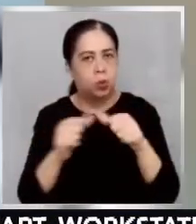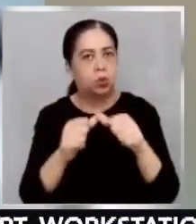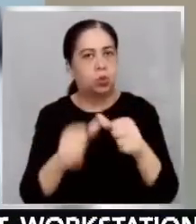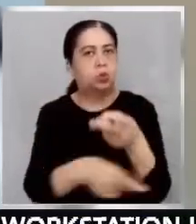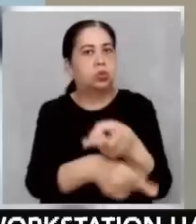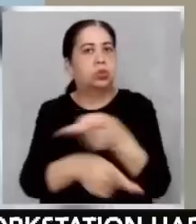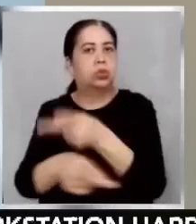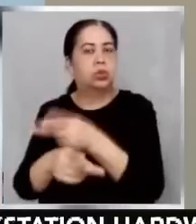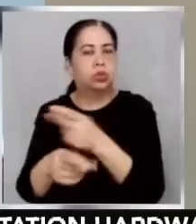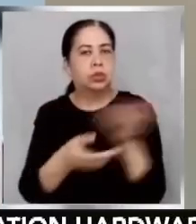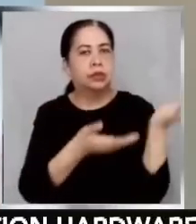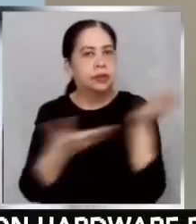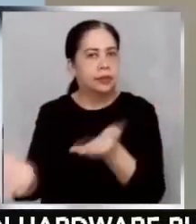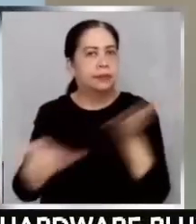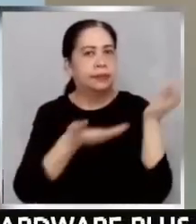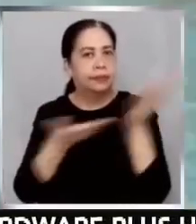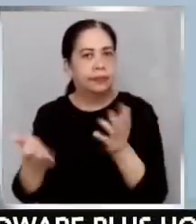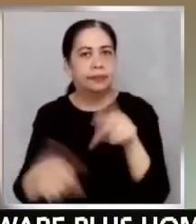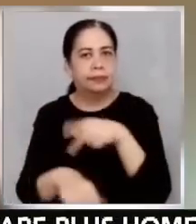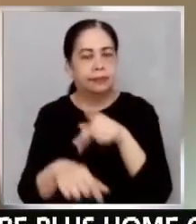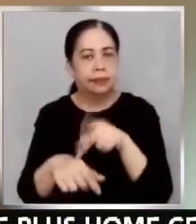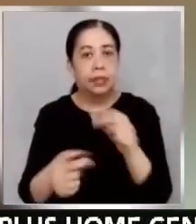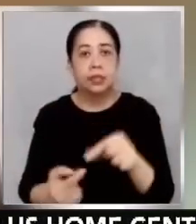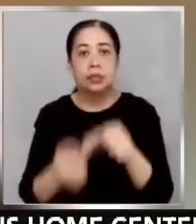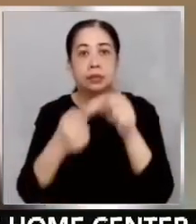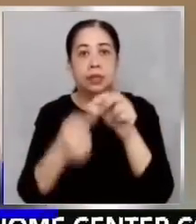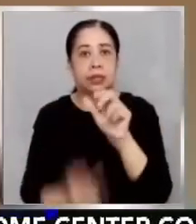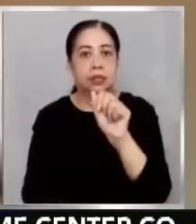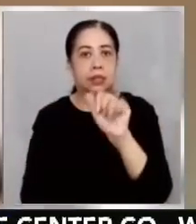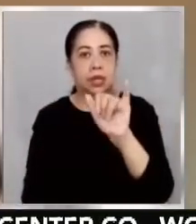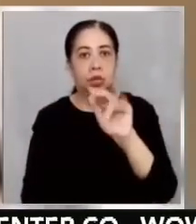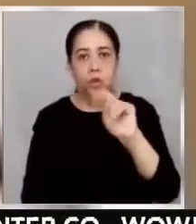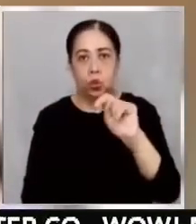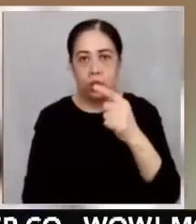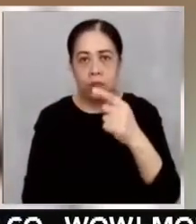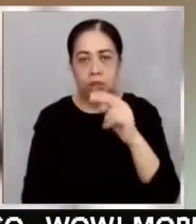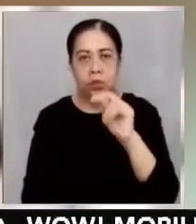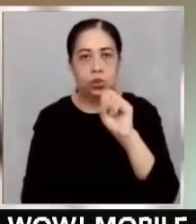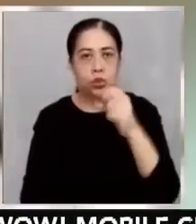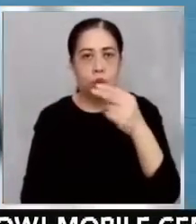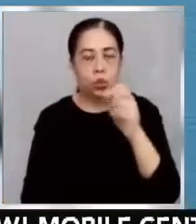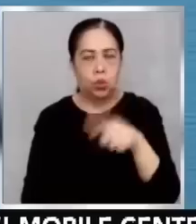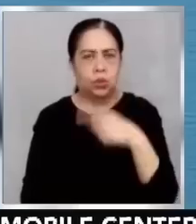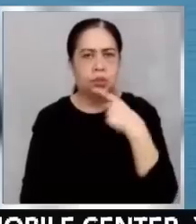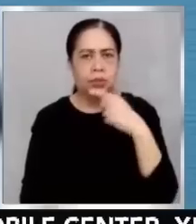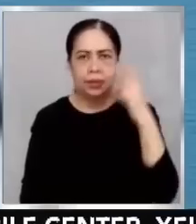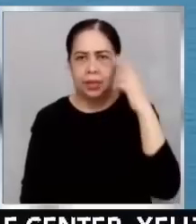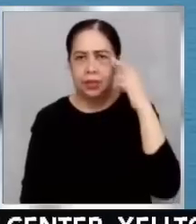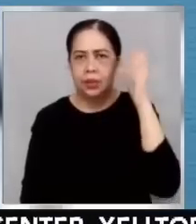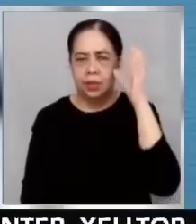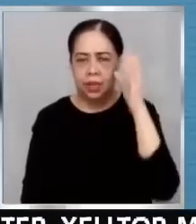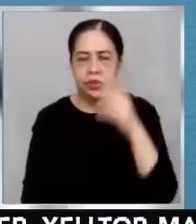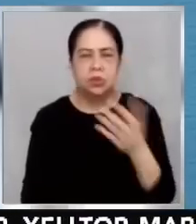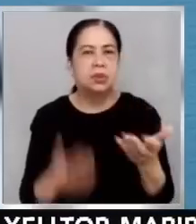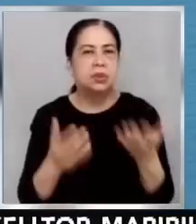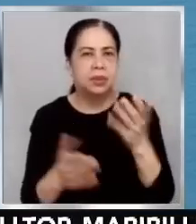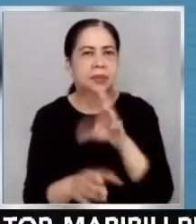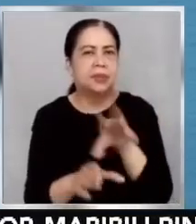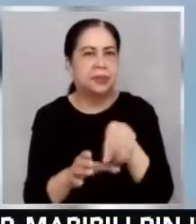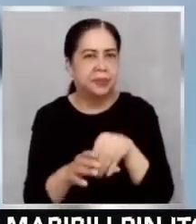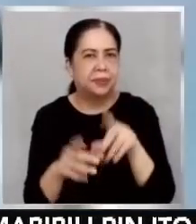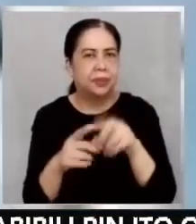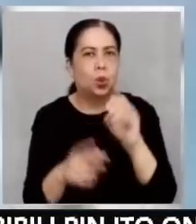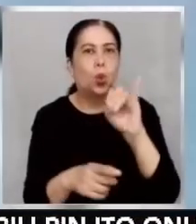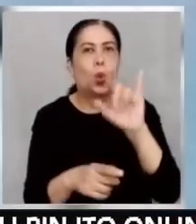resupply mission, lalo na sa Ayungin Shoal. Sa tingin ng analyst na si Professor Renato De Castro, posibleng may kinalaman sa oil